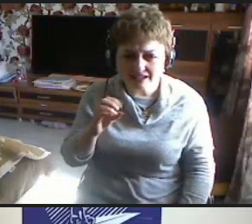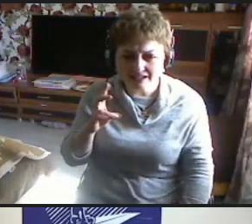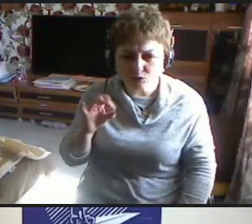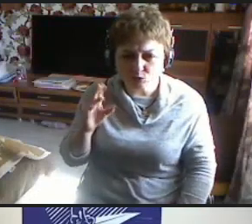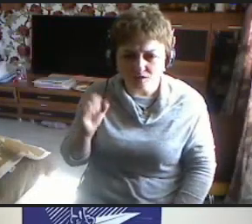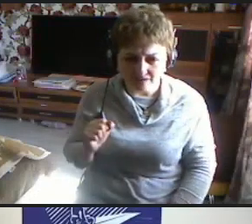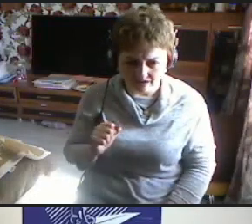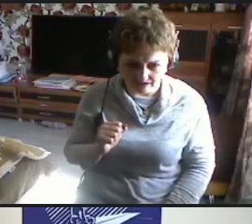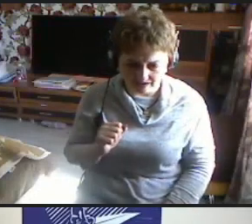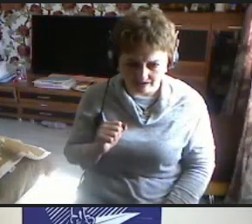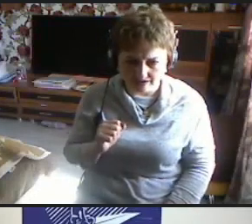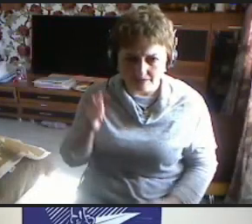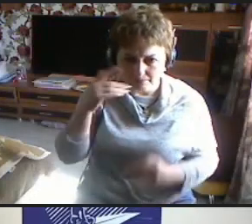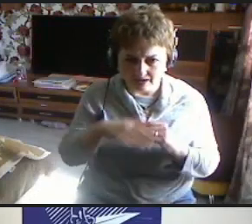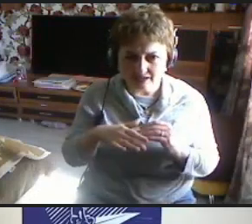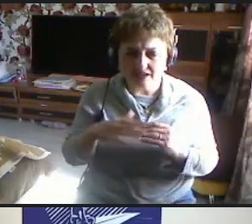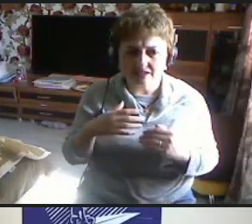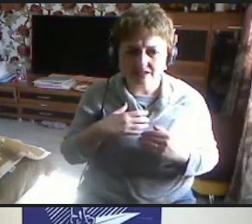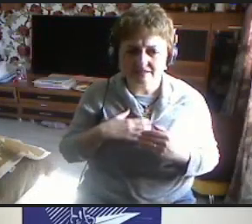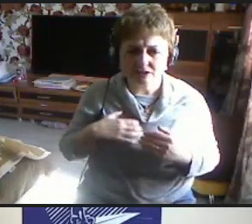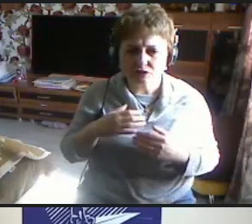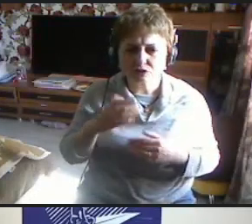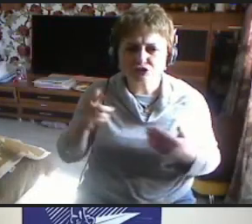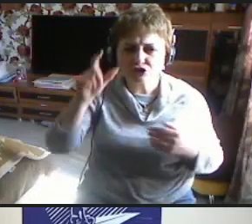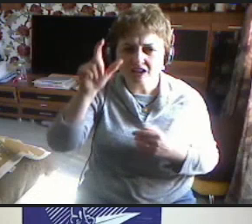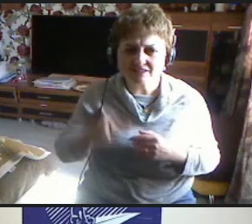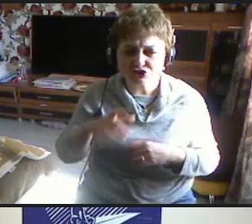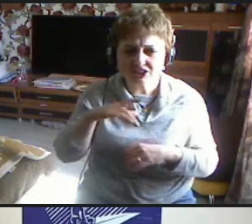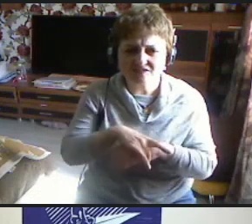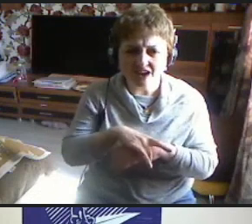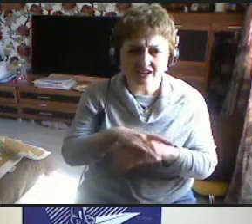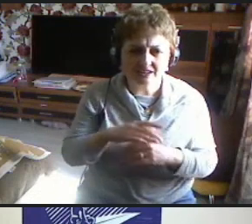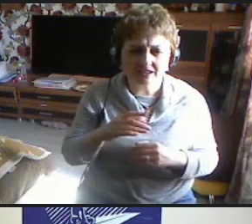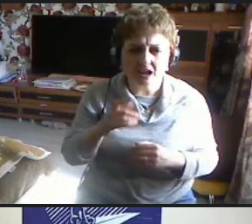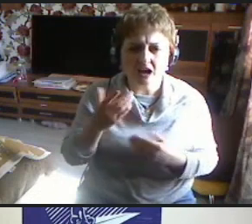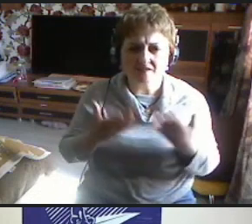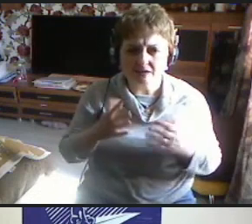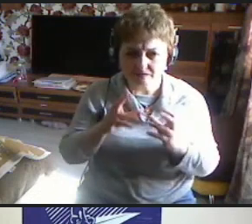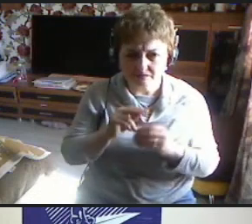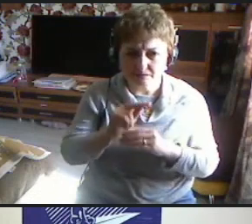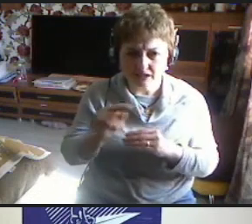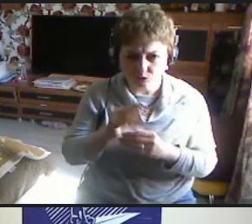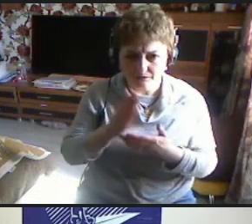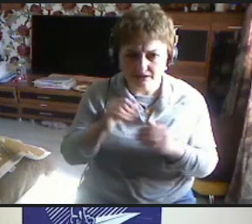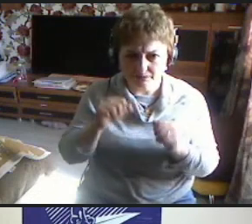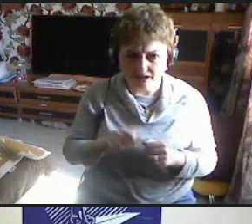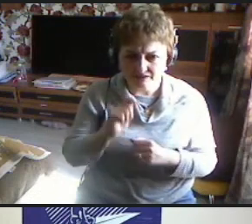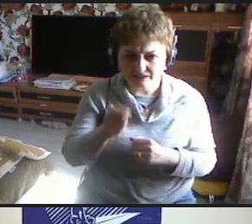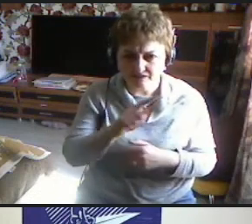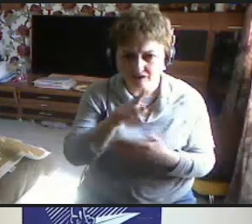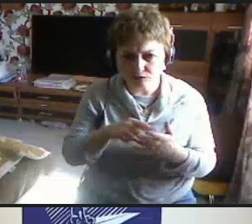Понятно, что играет роль человеческий фактор. Но разве педагог вообще имеет право задавать такие вопросы о принятии или неприятии